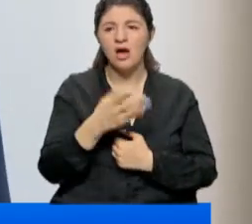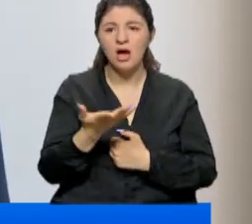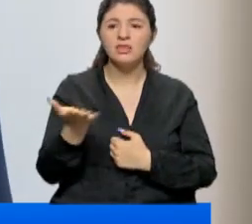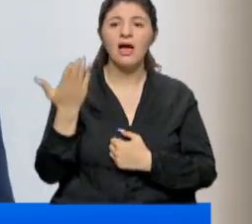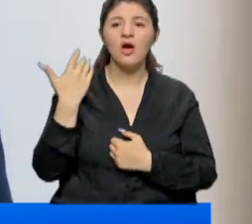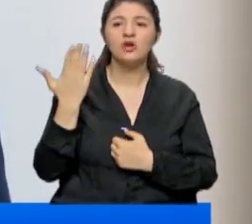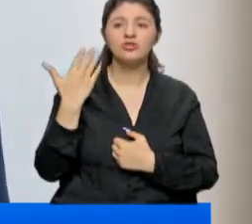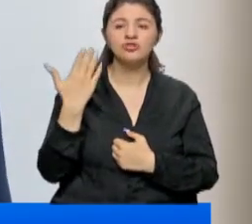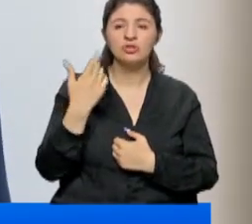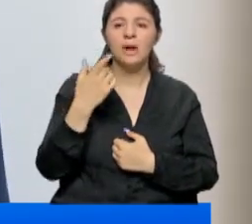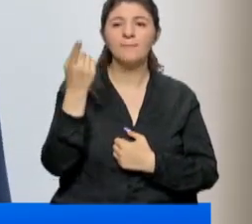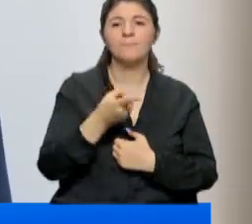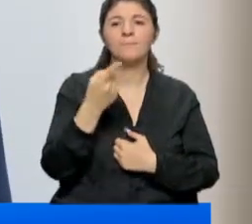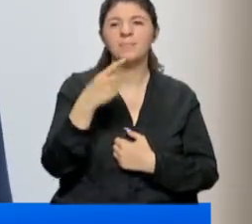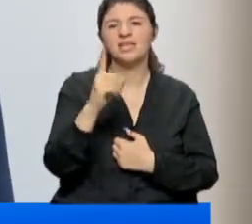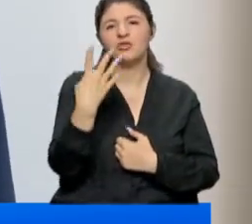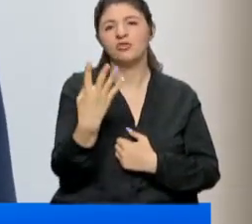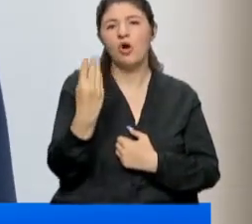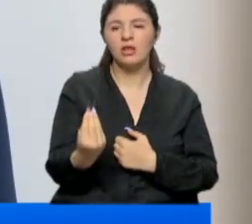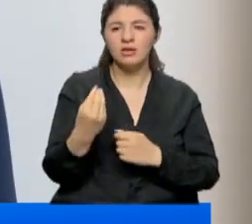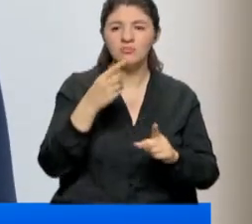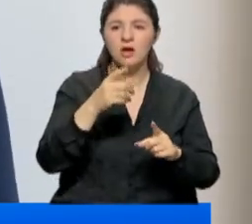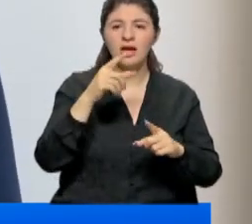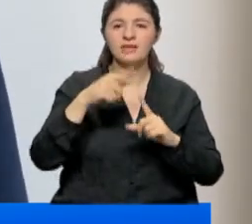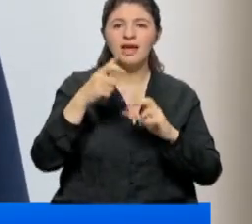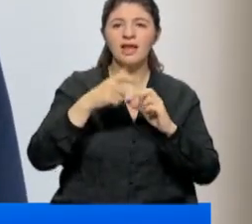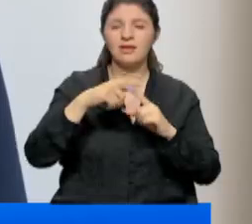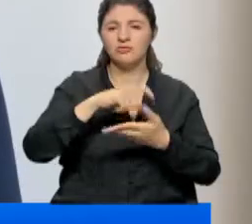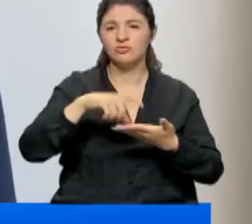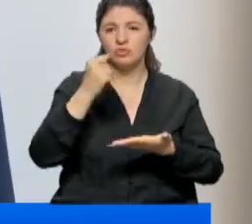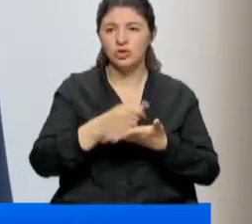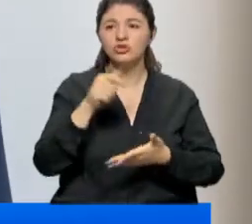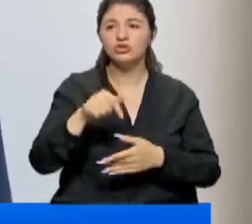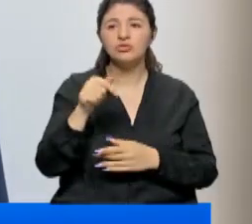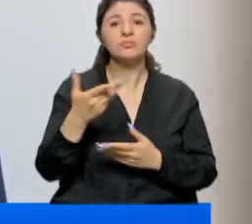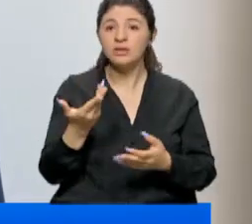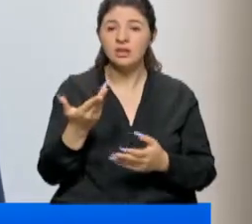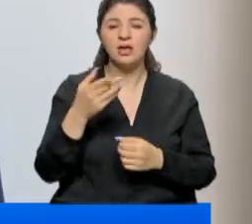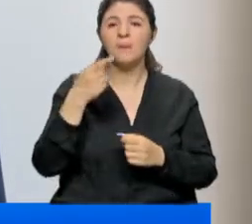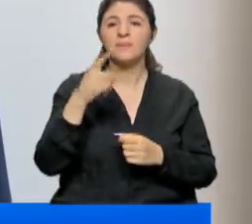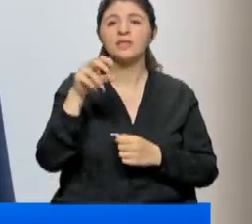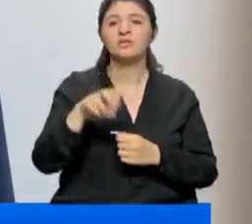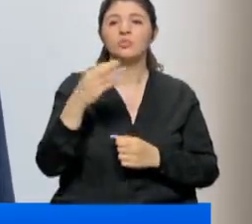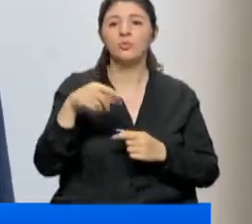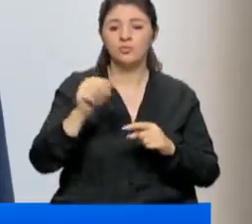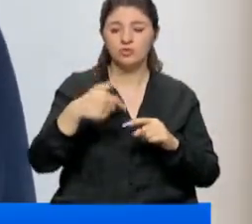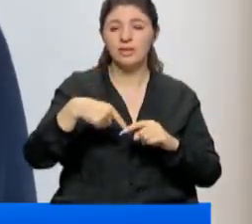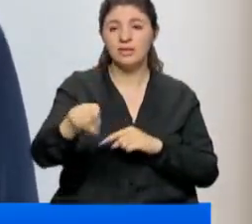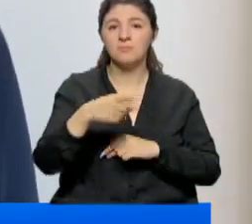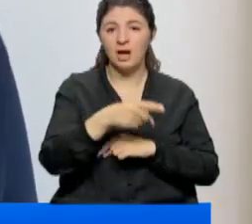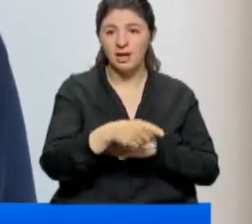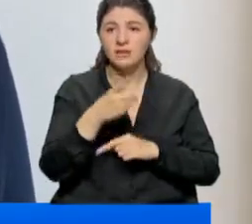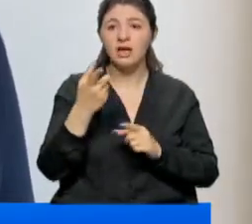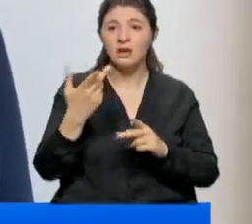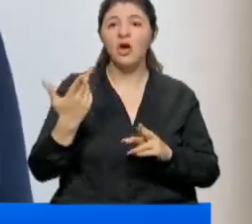daha önce BİM'de 4 olan Feride bandrol ücreti artık yüzüğümüz anlamını binde 8 oldu bu günden itibaren